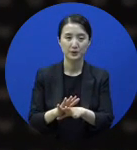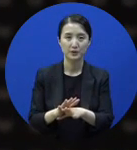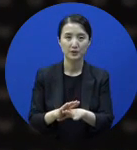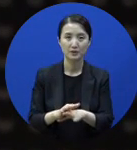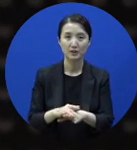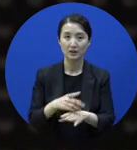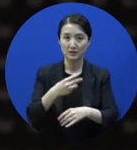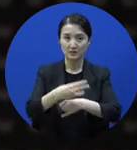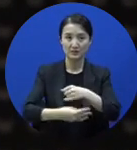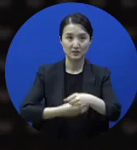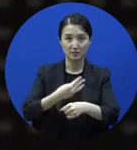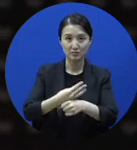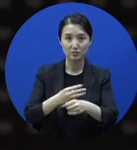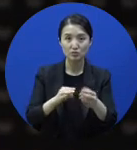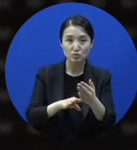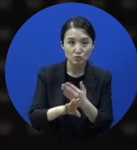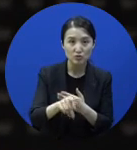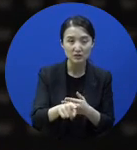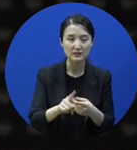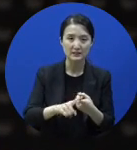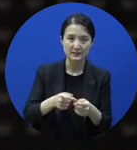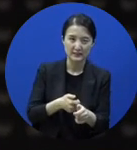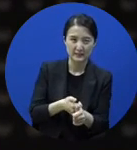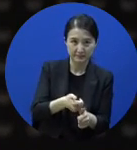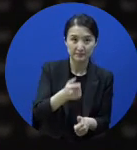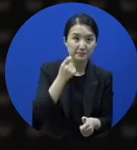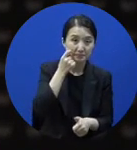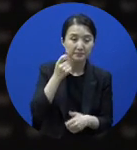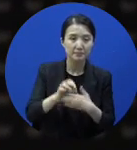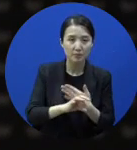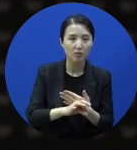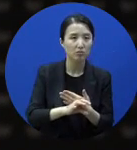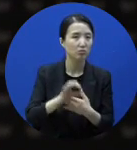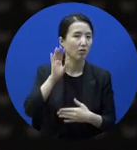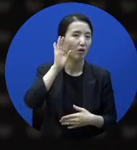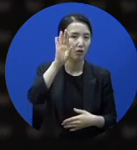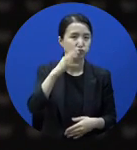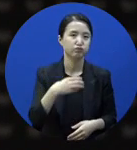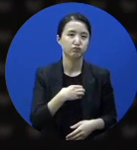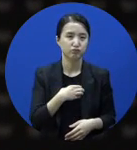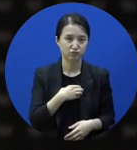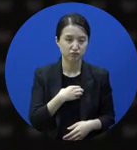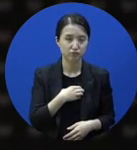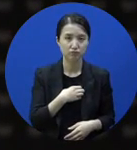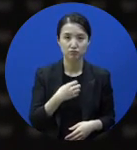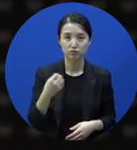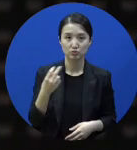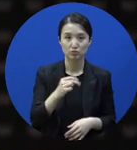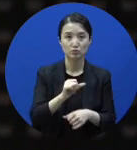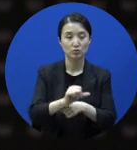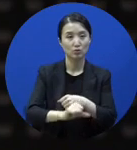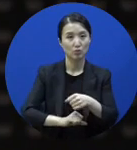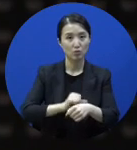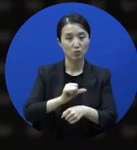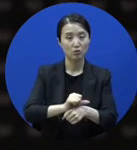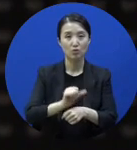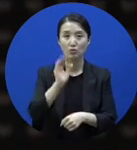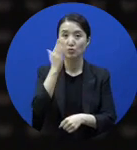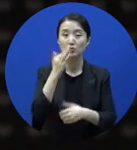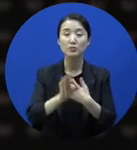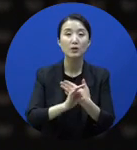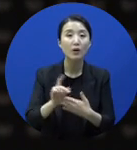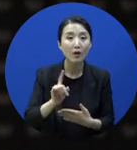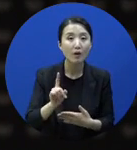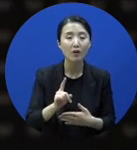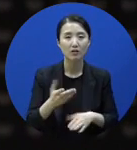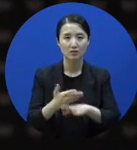3년까지 아무런 답이 나오지 않으면 어떻게 돼요? 어려운 일들이 발생할 수밖에 없습니다. 그 다음에 이제 5년 정도가 되면 어떻게 돼요? 쟤 아직도